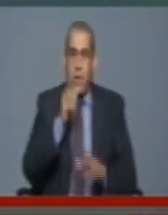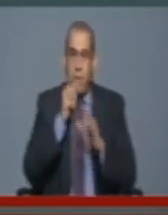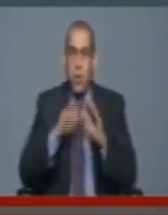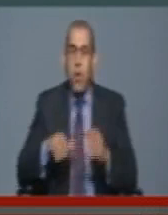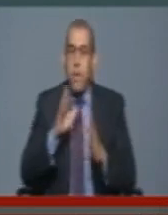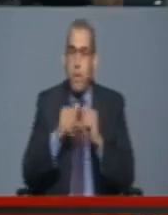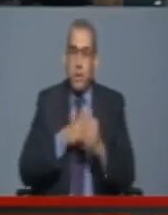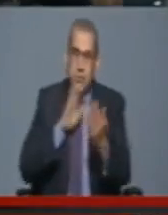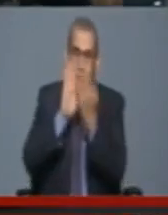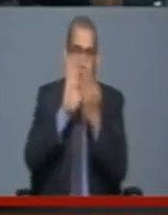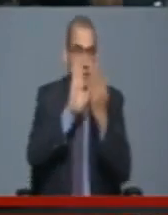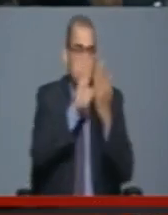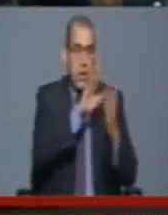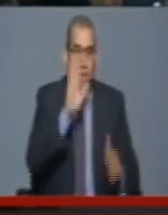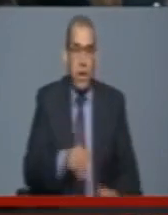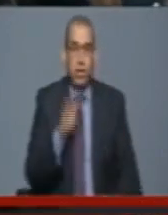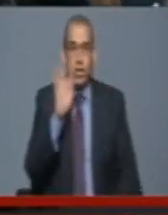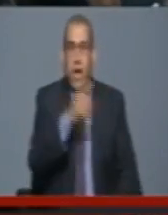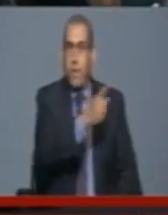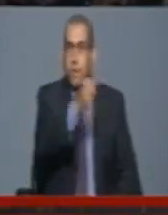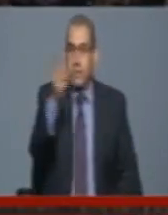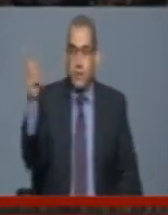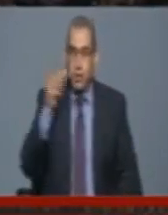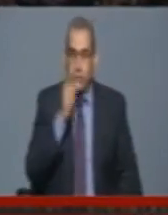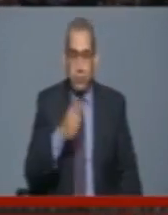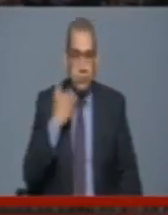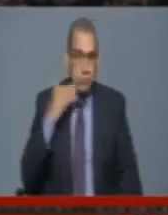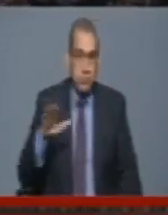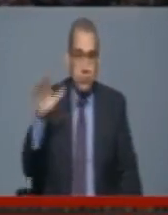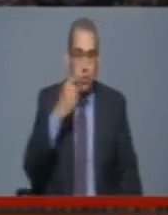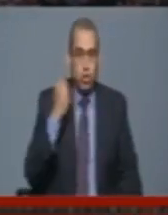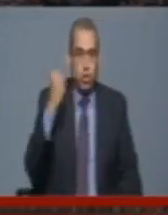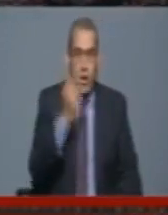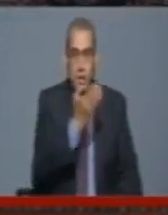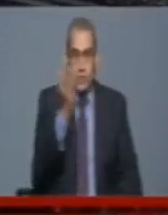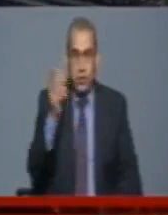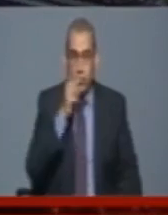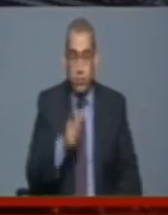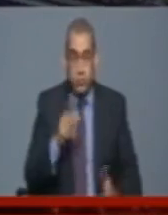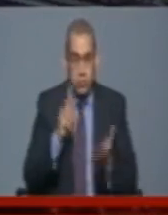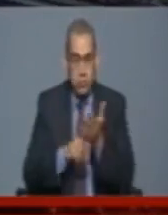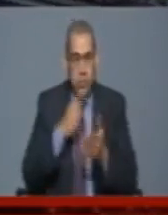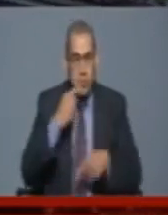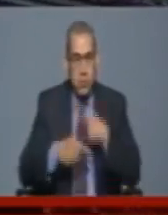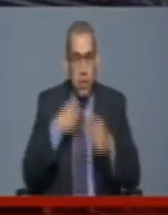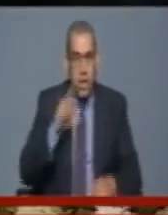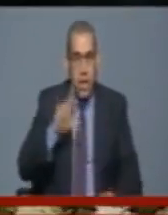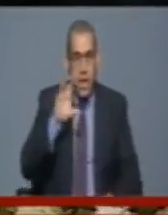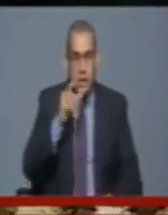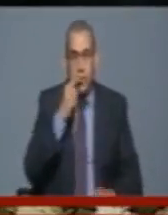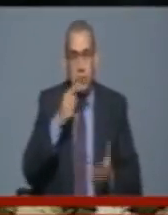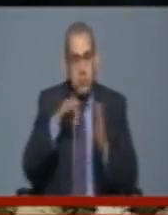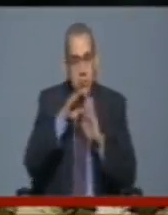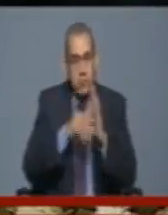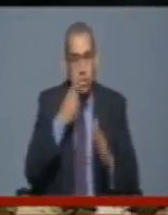ليها شعبنا النبيل الشجاع اللي زي ما الرئيس بيحب يصفه